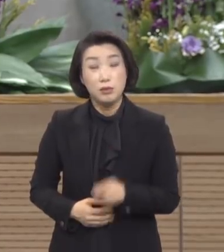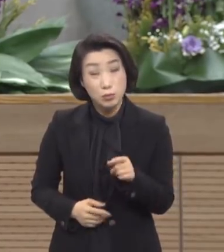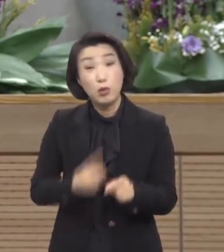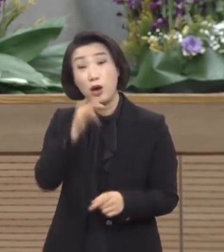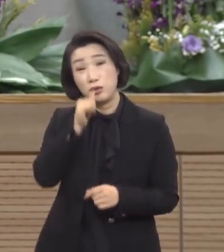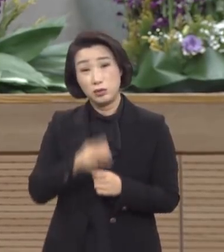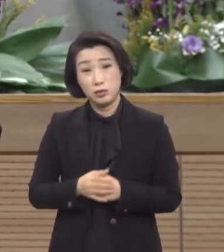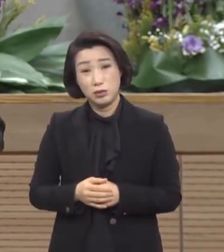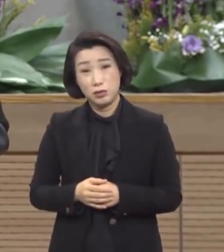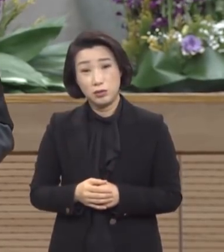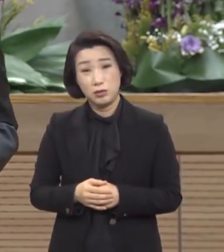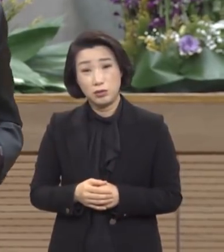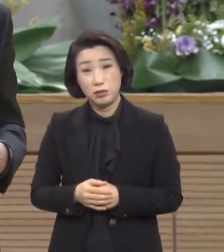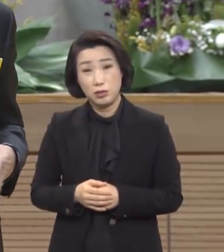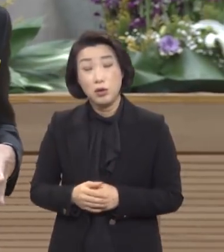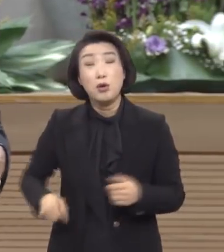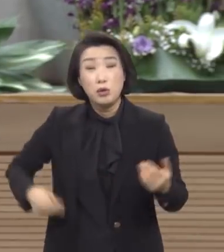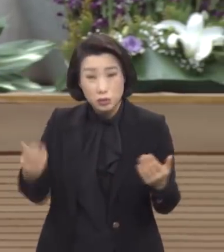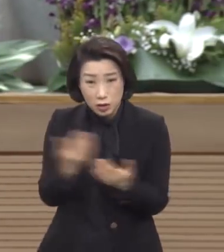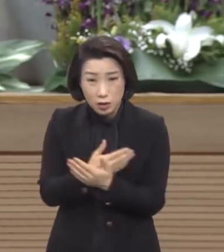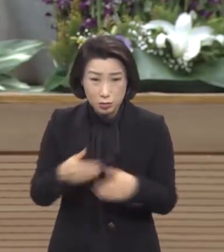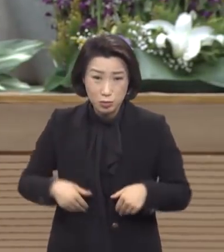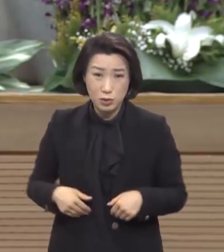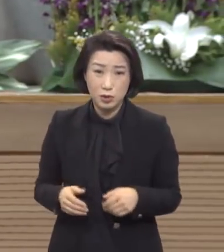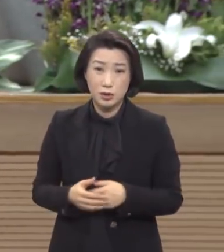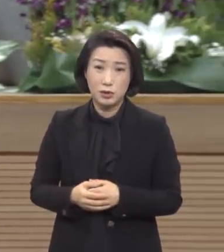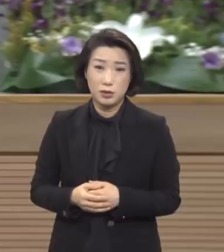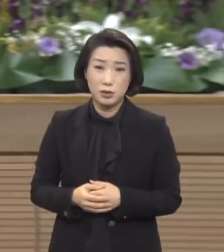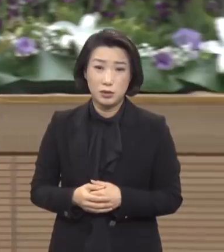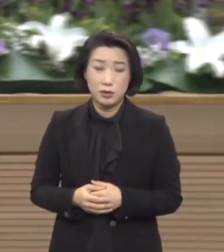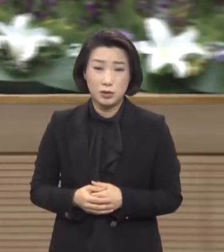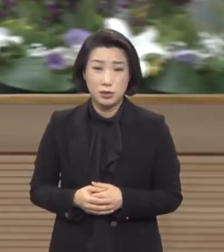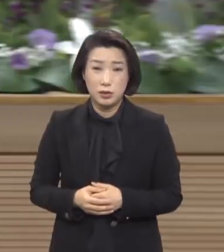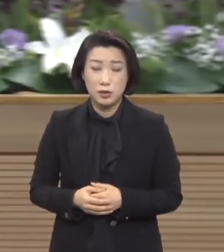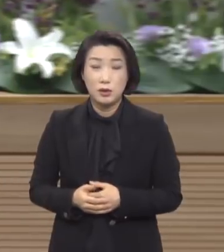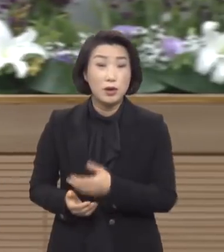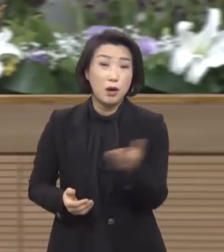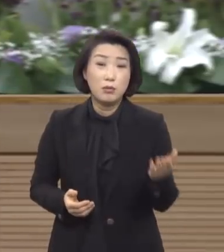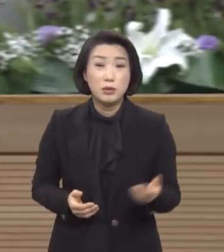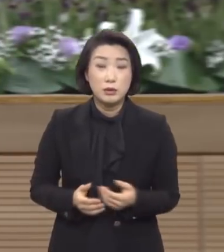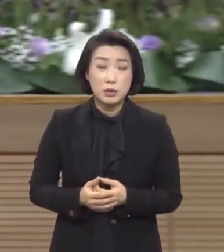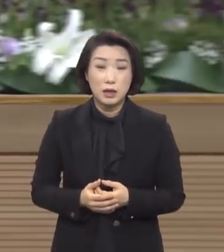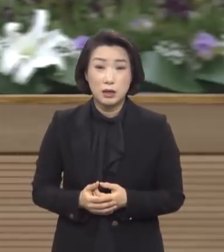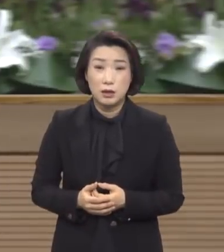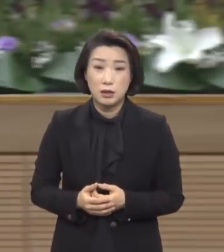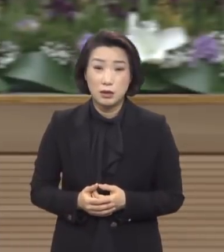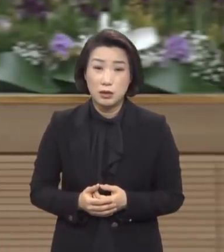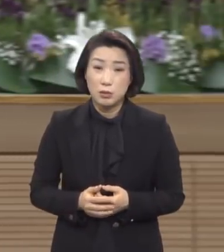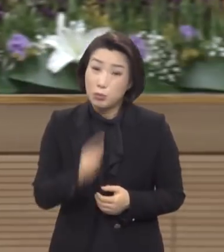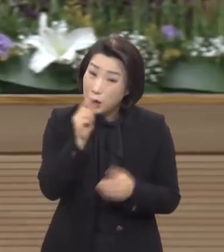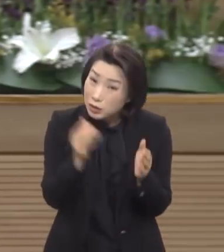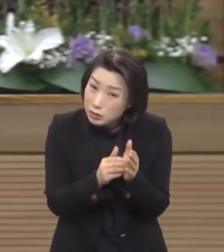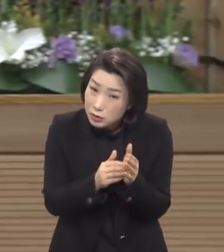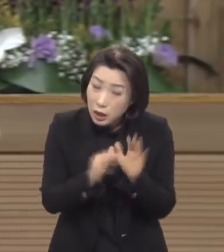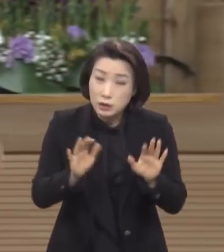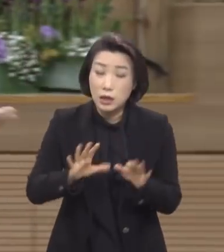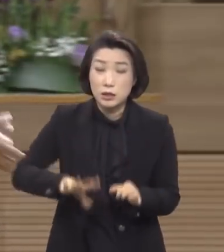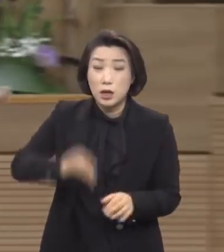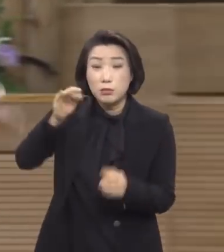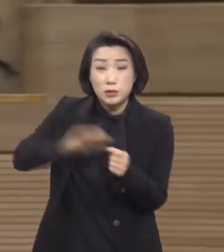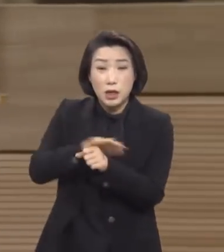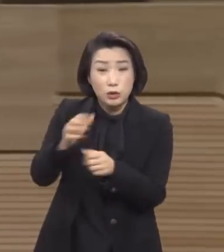그러잖아요. 회개 그러잖아요. 말로? 아니요.